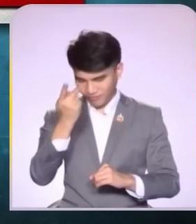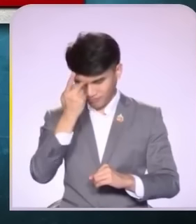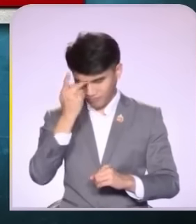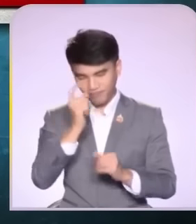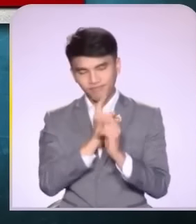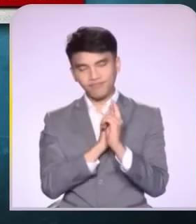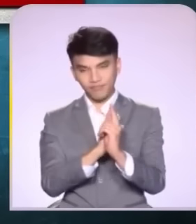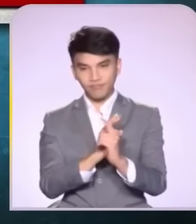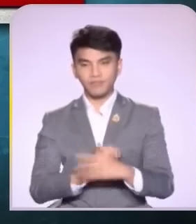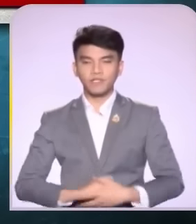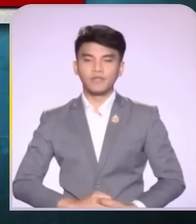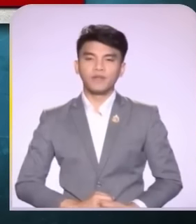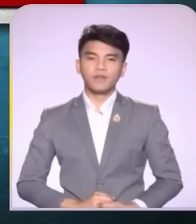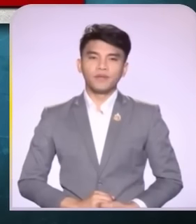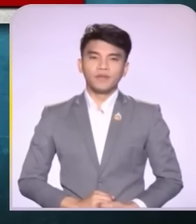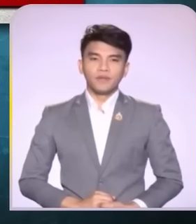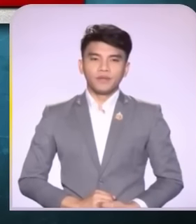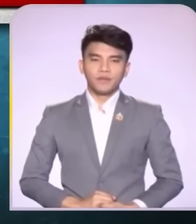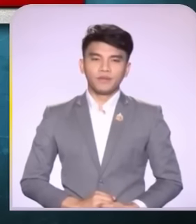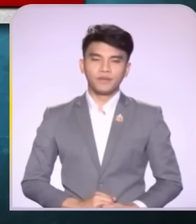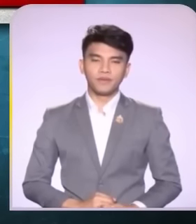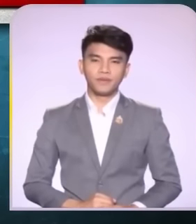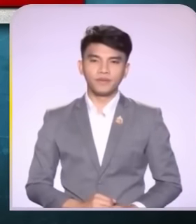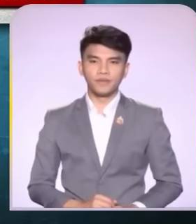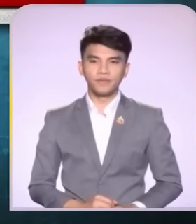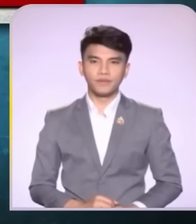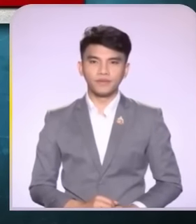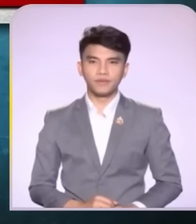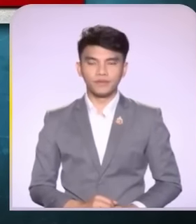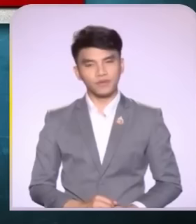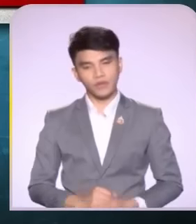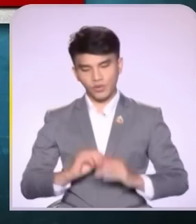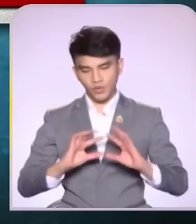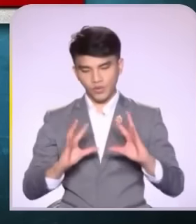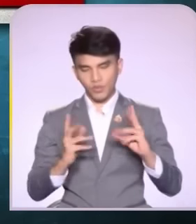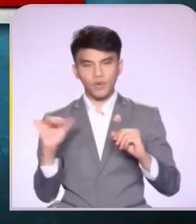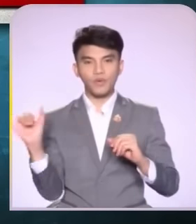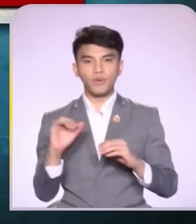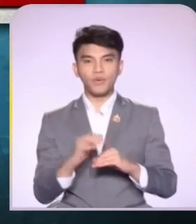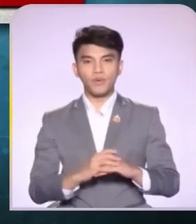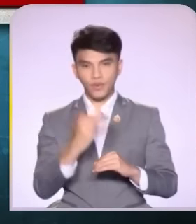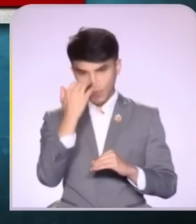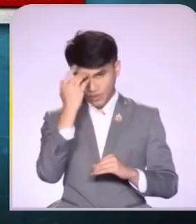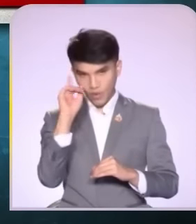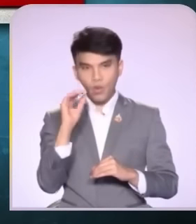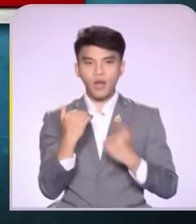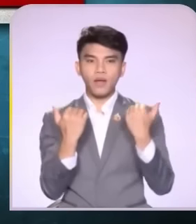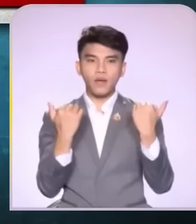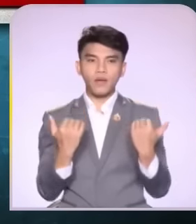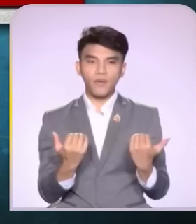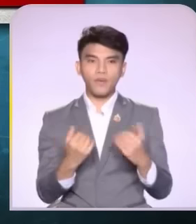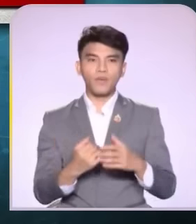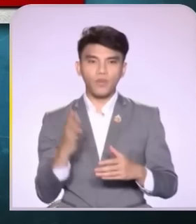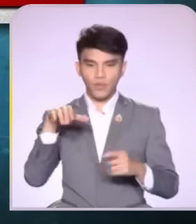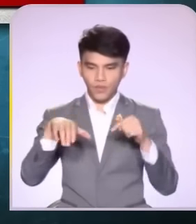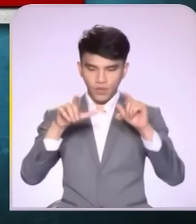ฎแห่งกรรม นี ่ฮะ โอ้คุณผู้ชมคะมันยังไม่หมดเพียงเท่านี้นะคะเพราะว่าเรื่องของวันนี้แฮชแท็ก